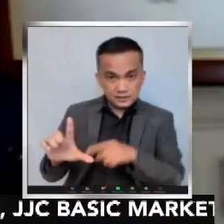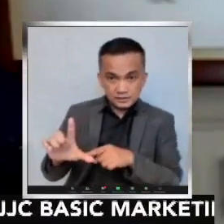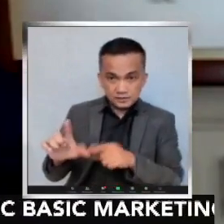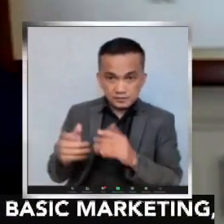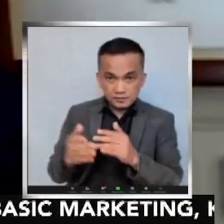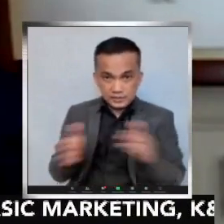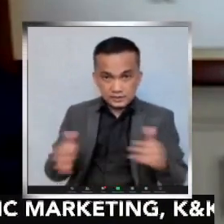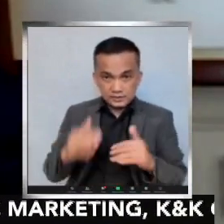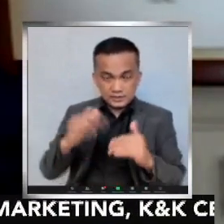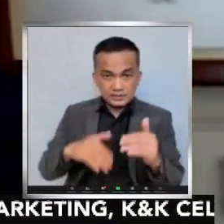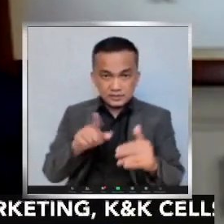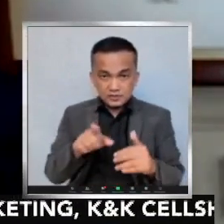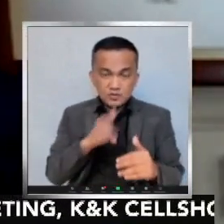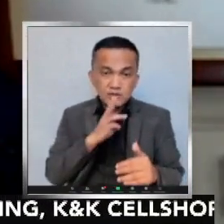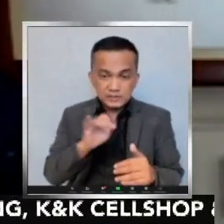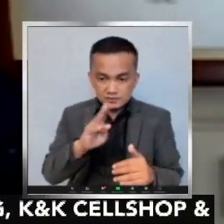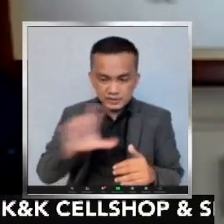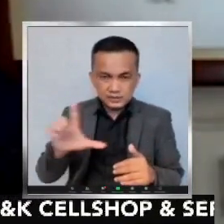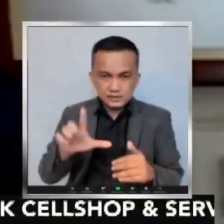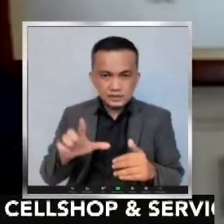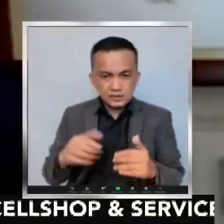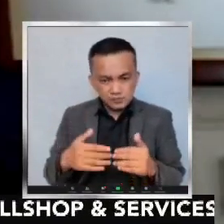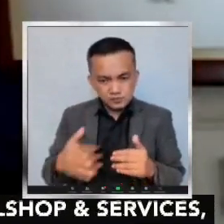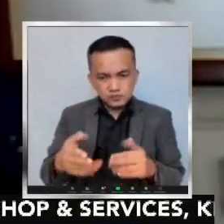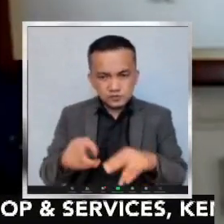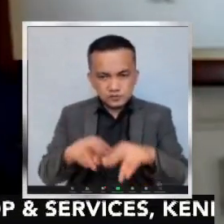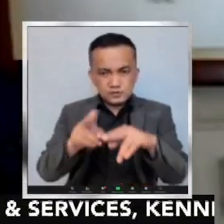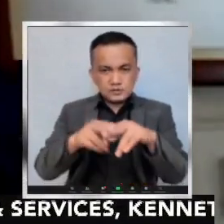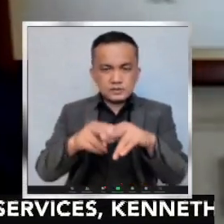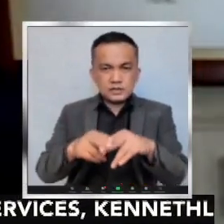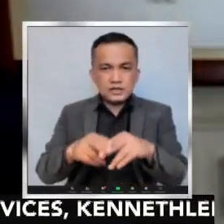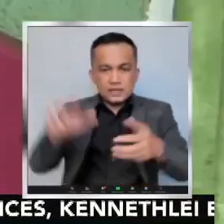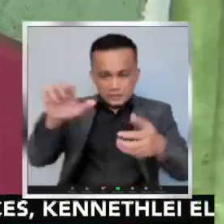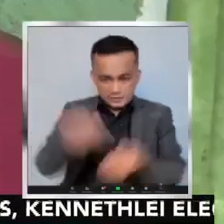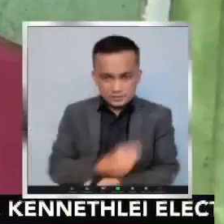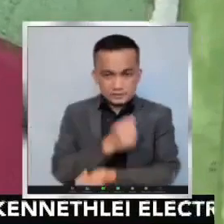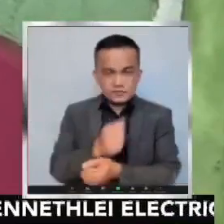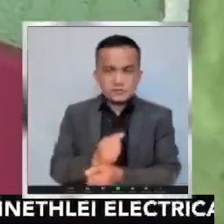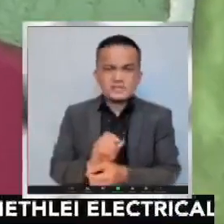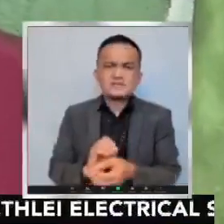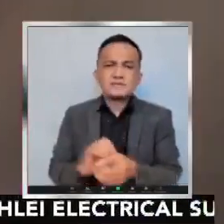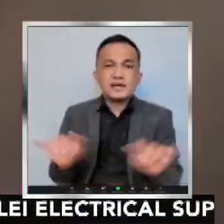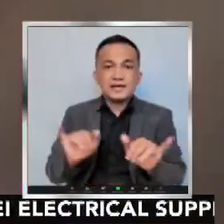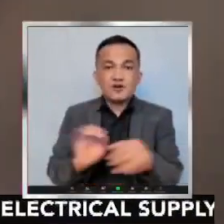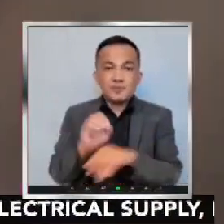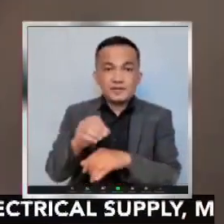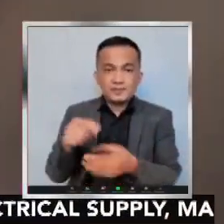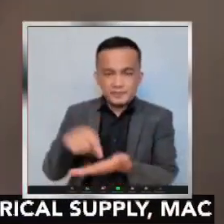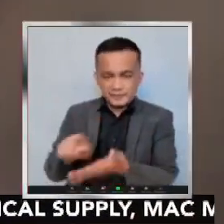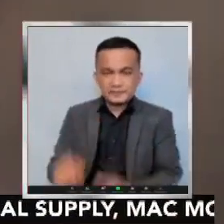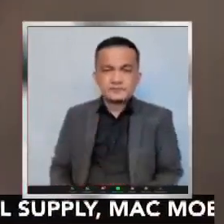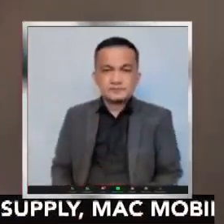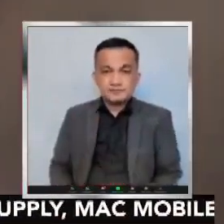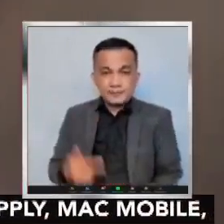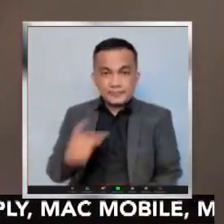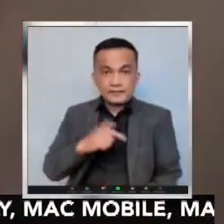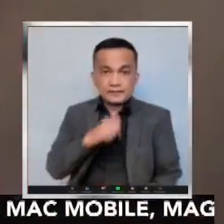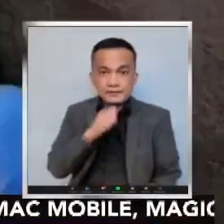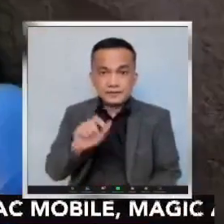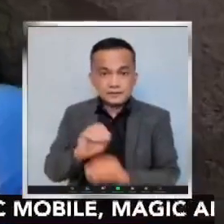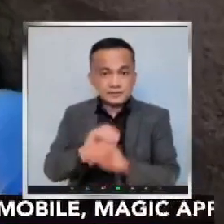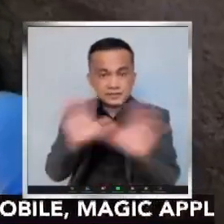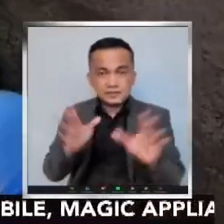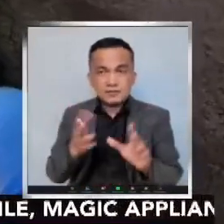bill, then it will carry over until you consume it. It's like an overpayment. Hindi pa malinaw kung magkano ang rebate kada